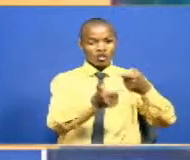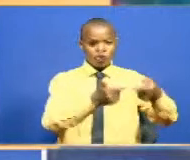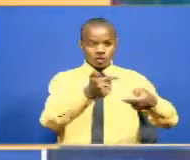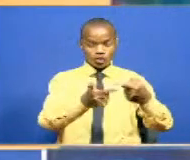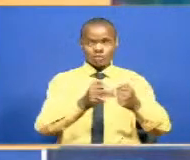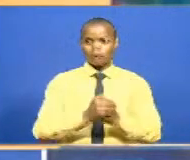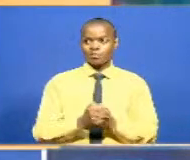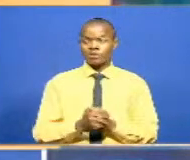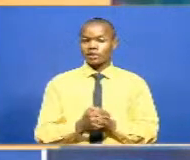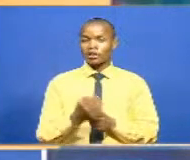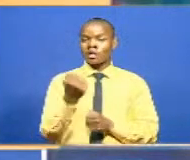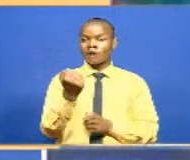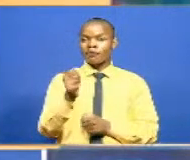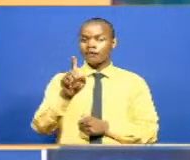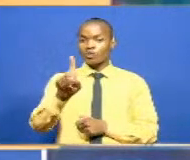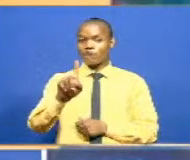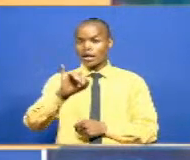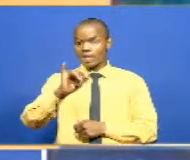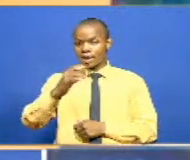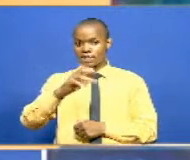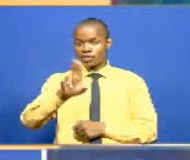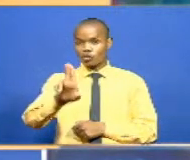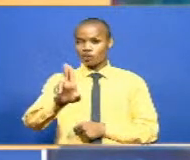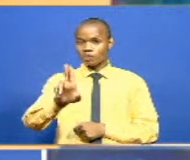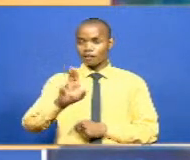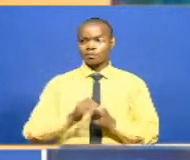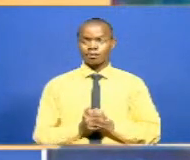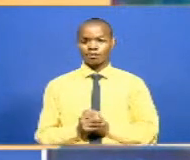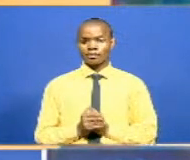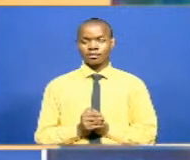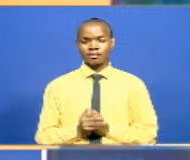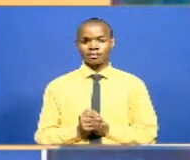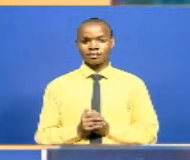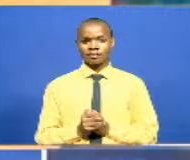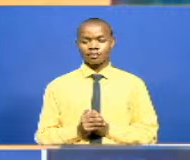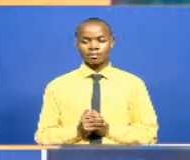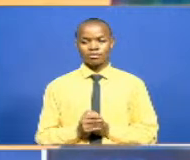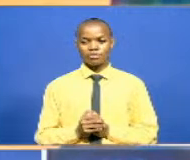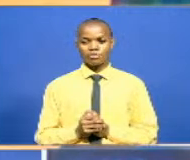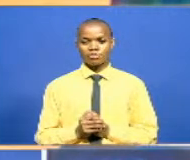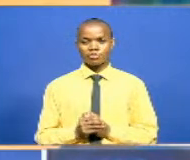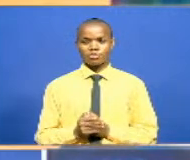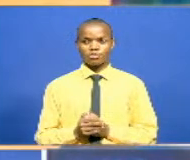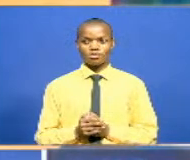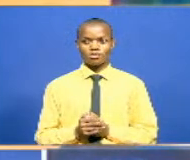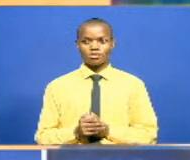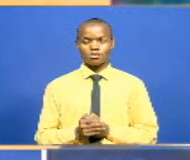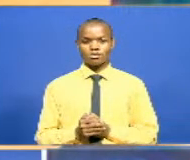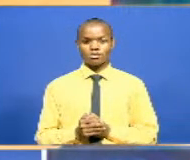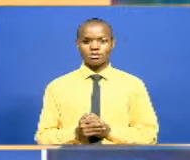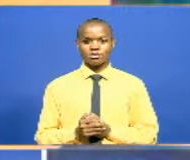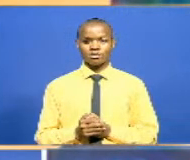kwenye vyumba vya wagonjwa mahututi. Nancy Okware, Darubini ya Channel 1.